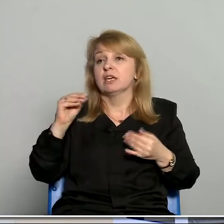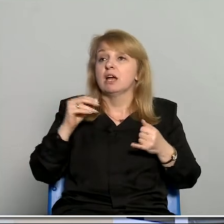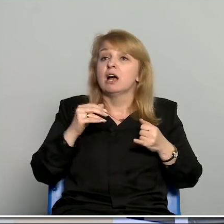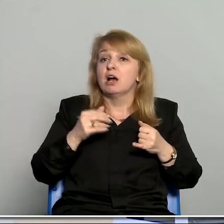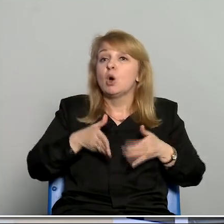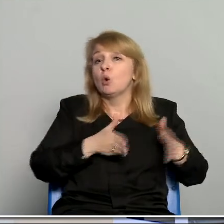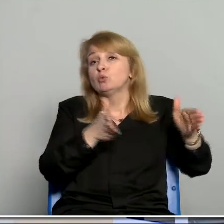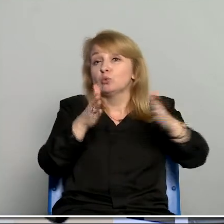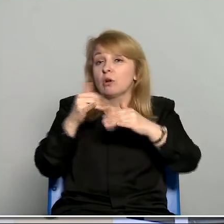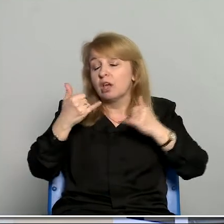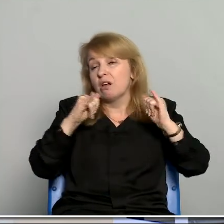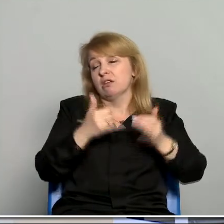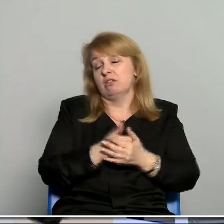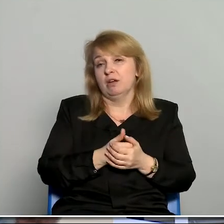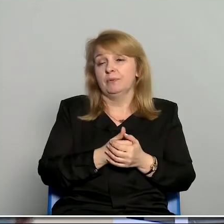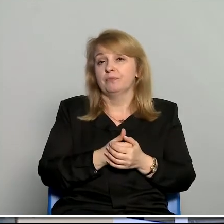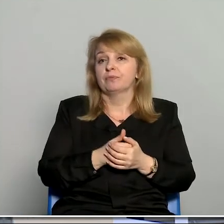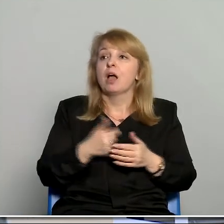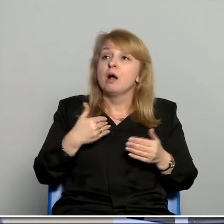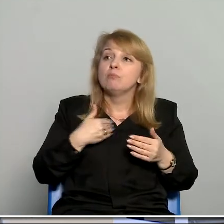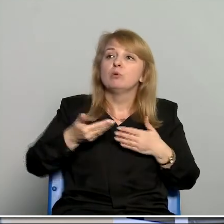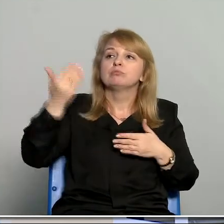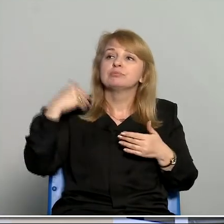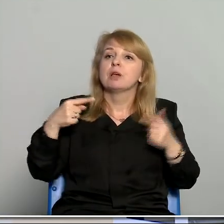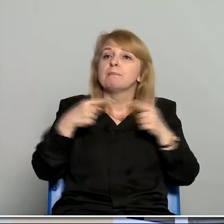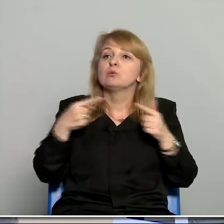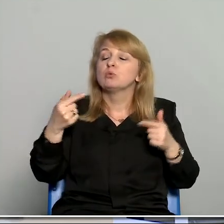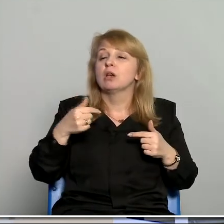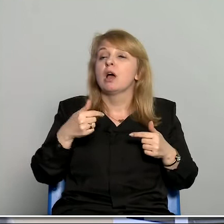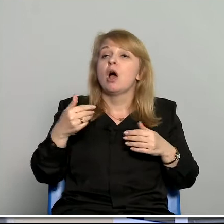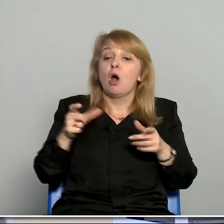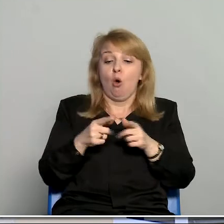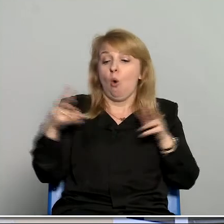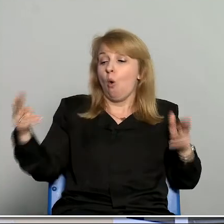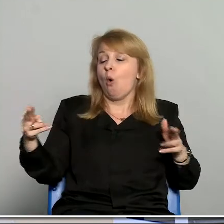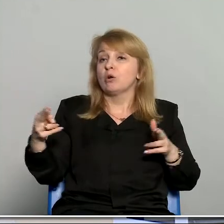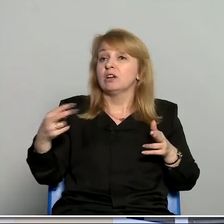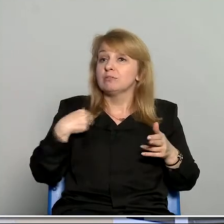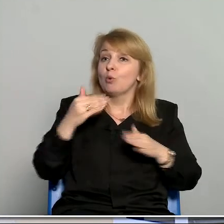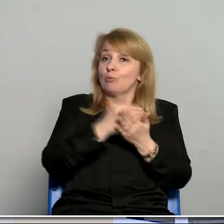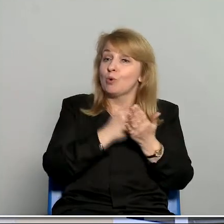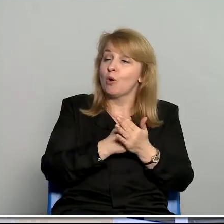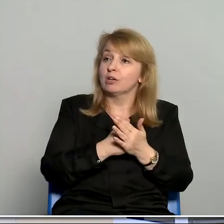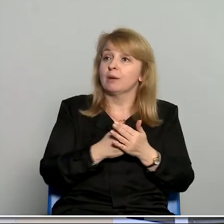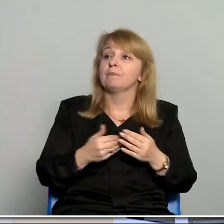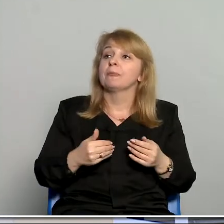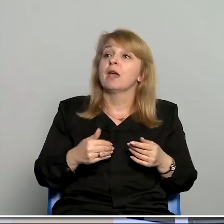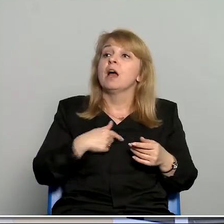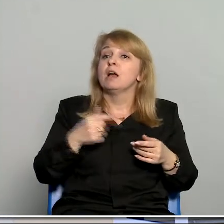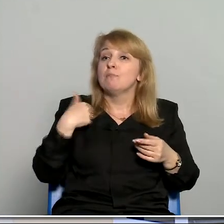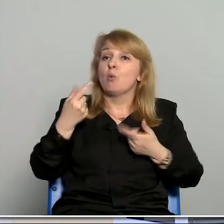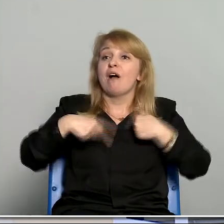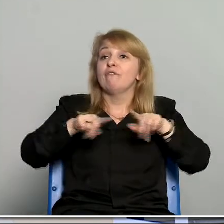rodzaju dróg. Odnosząc trochę to do poprzedniego okresu programowania, doskonale ci z Państwa, którzy realizowali projekty pamiętają